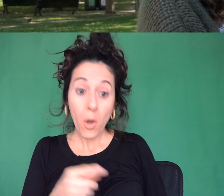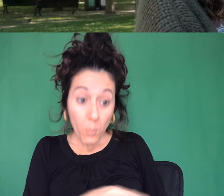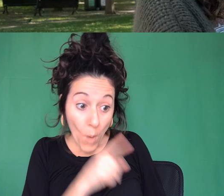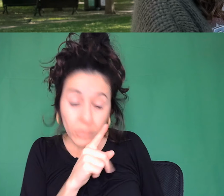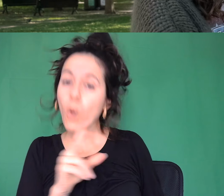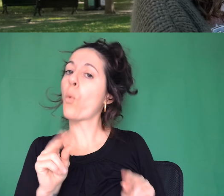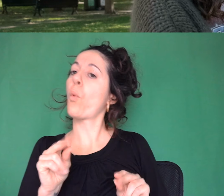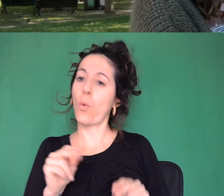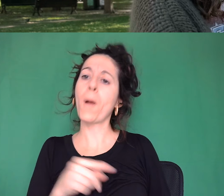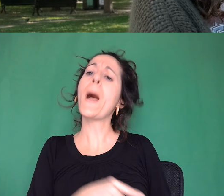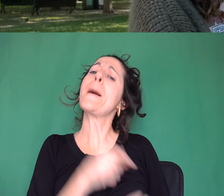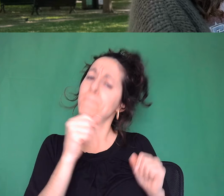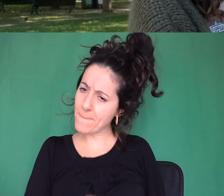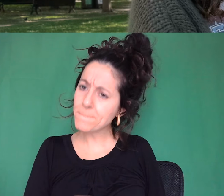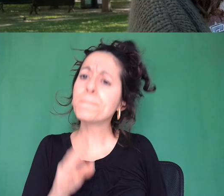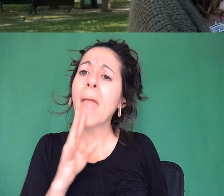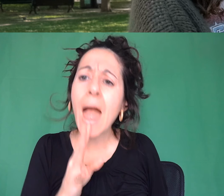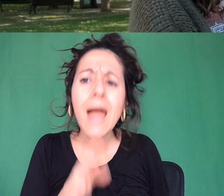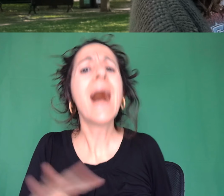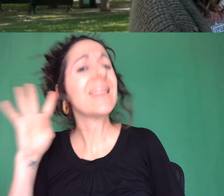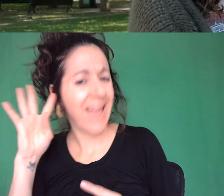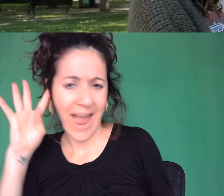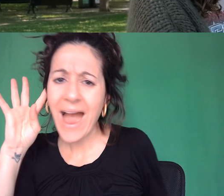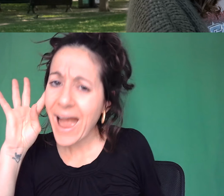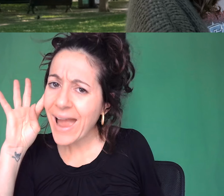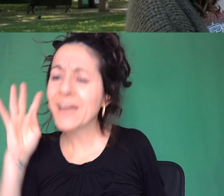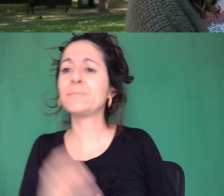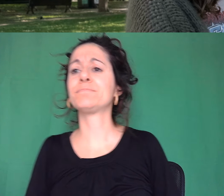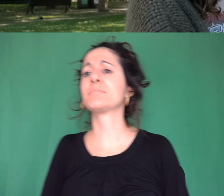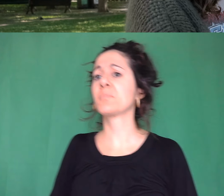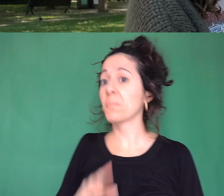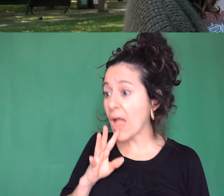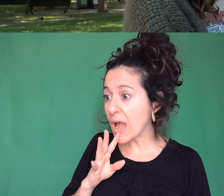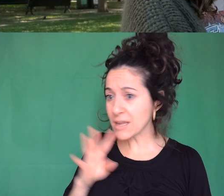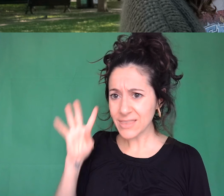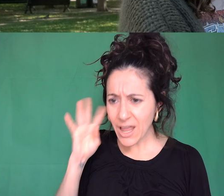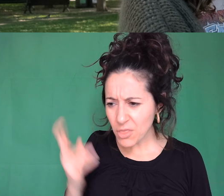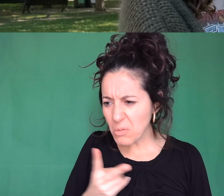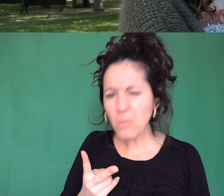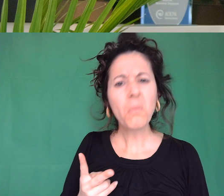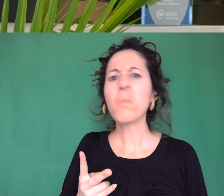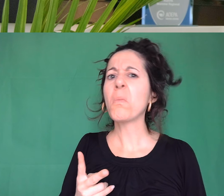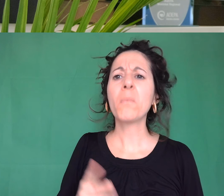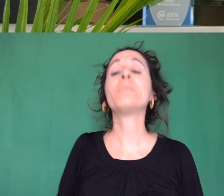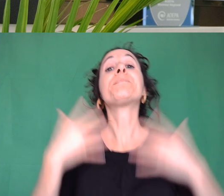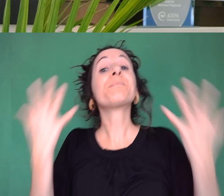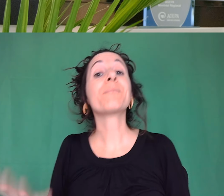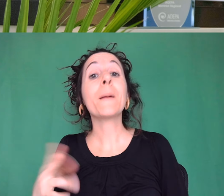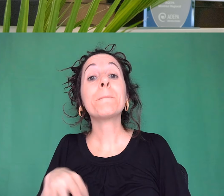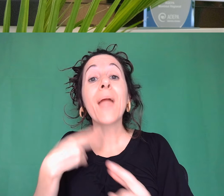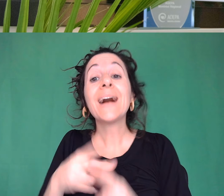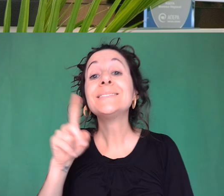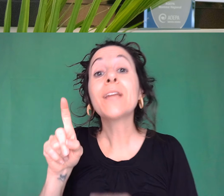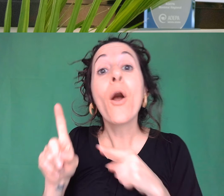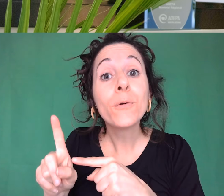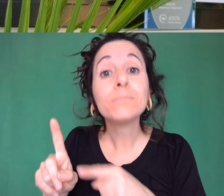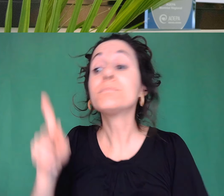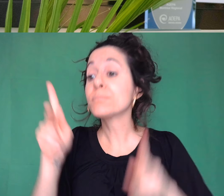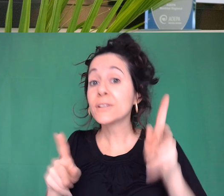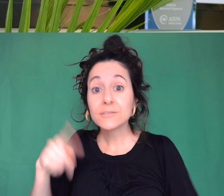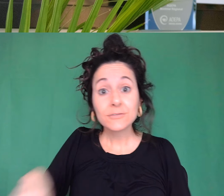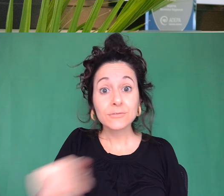elle est pas forcément muette. Ouais, elle peut parler, ouais. Entendre ou parler. C'est pas les deux. Alors, pour répondre à ces questions-là, non,